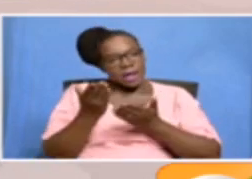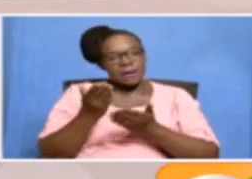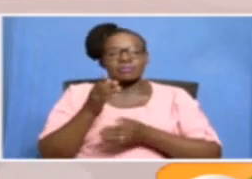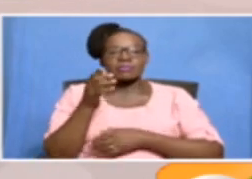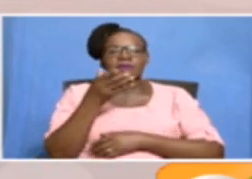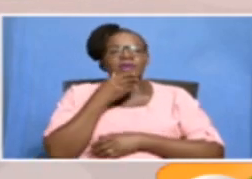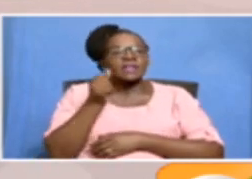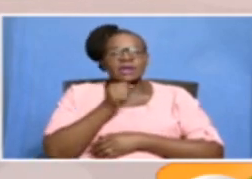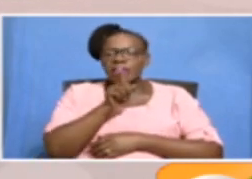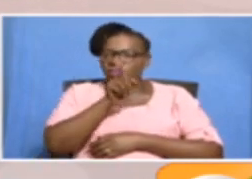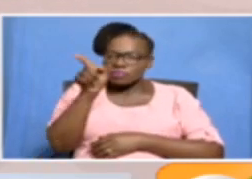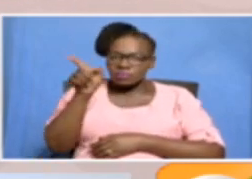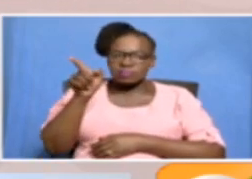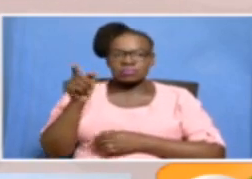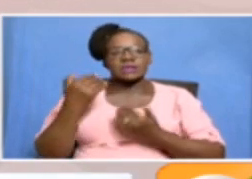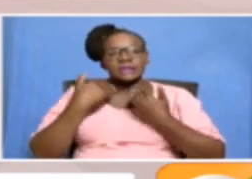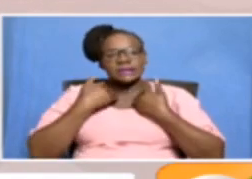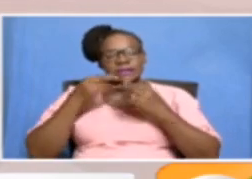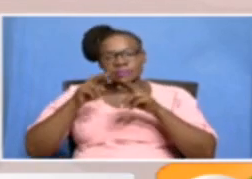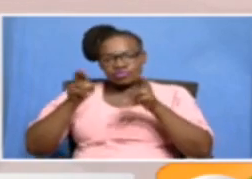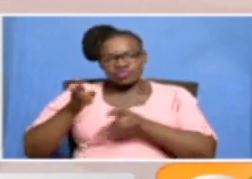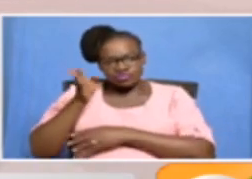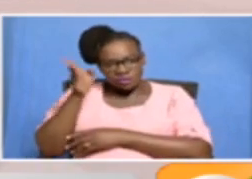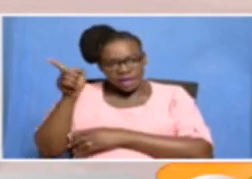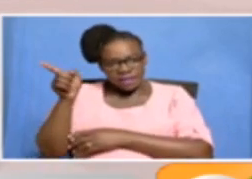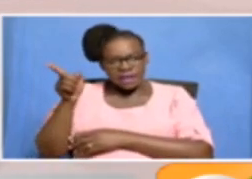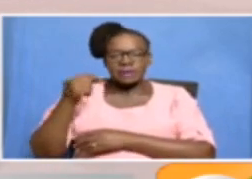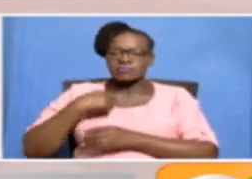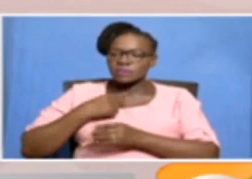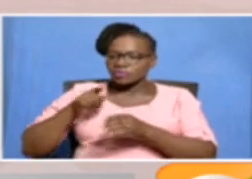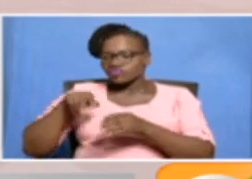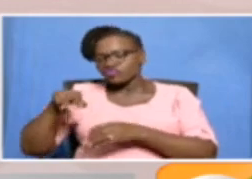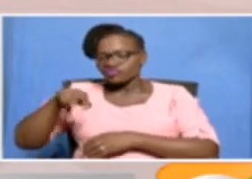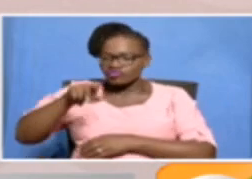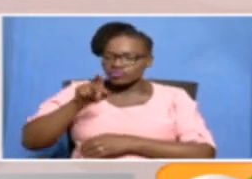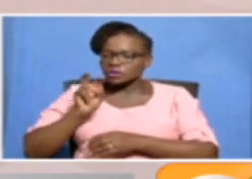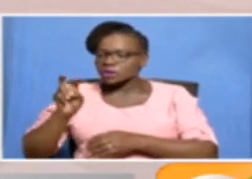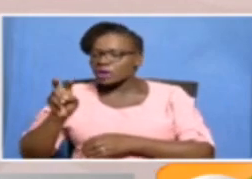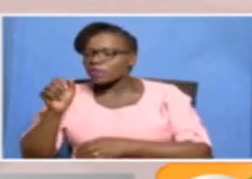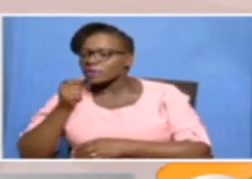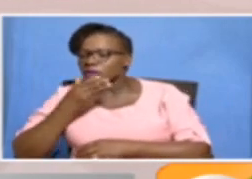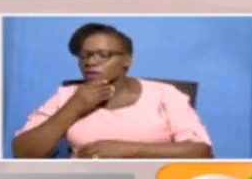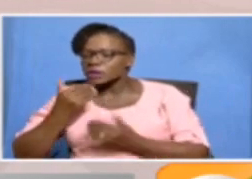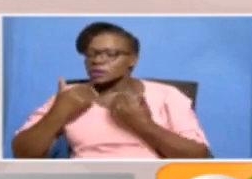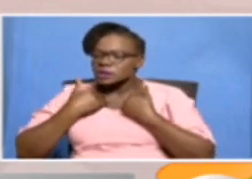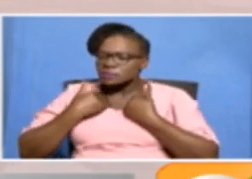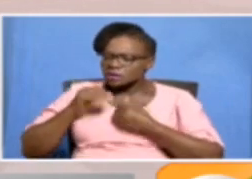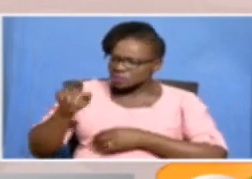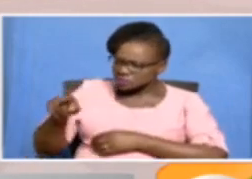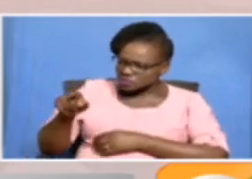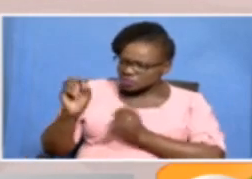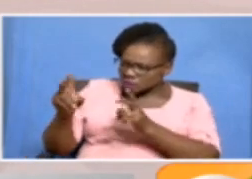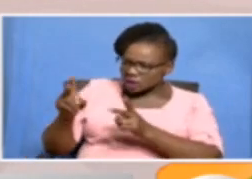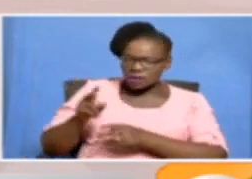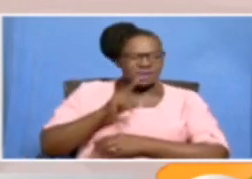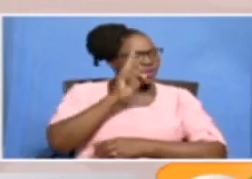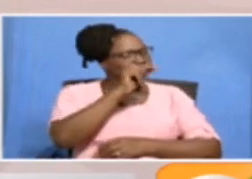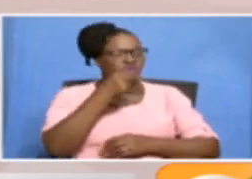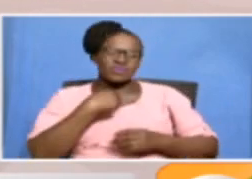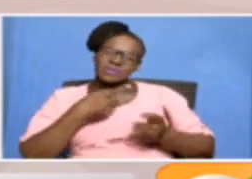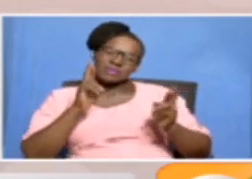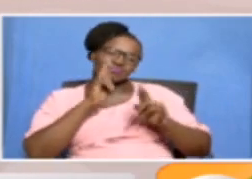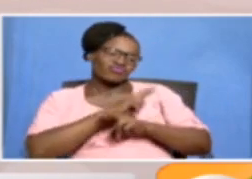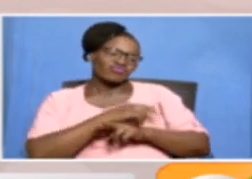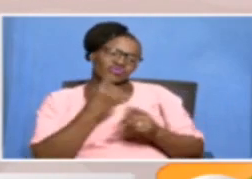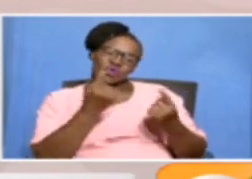huko. Nikampata babu amejikunja kitandani. Akamuuliza vipi mgonjwa yeye, akasema ah, najinyoosha tu